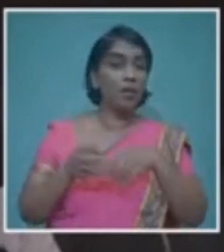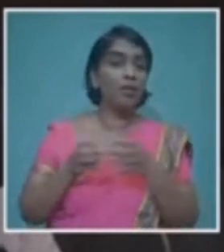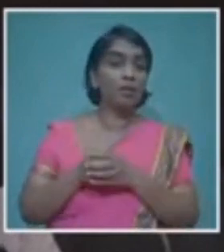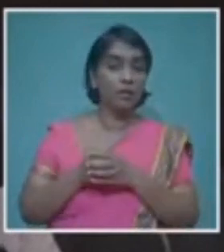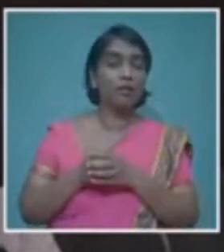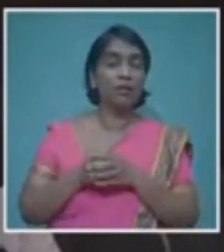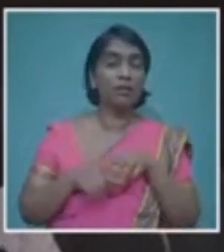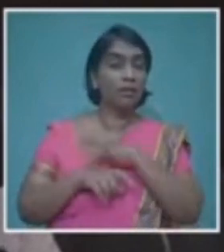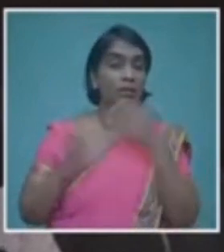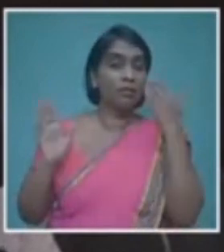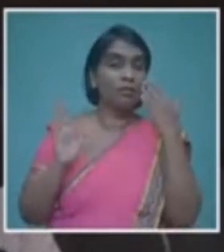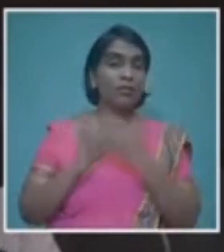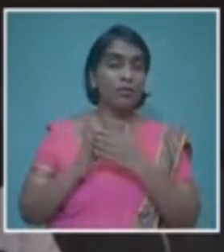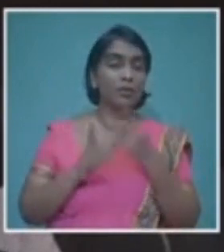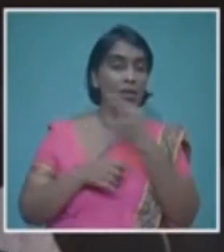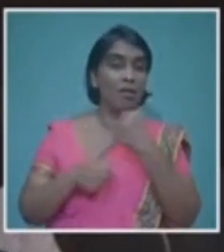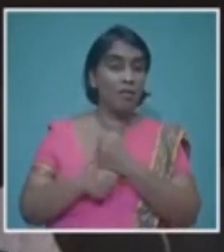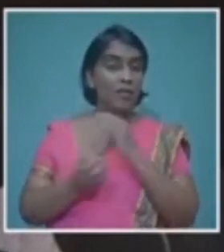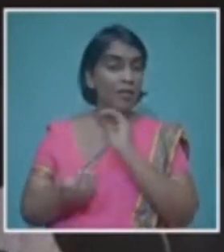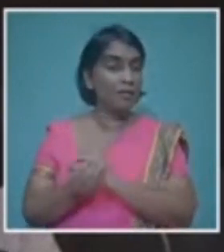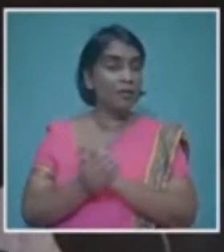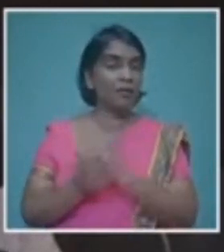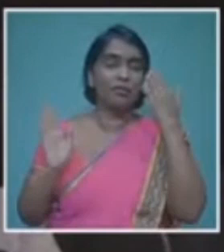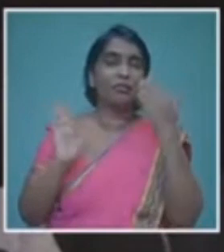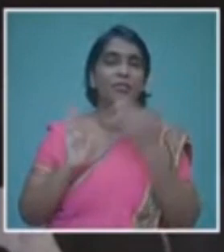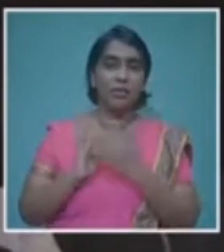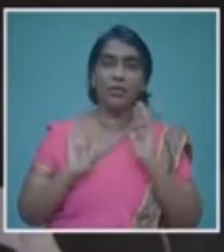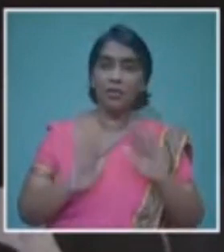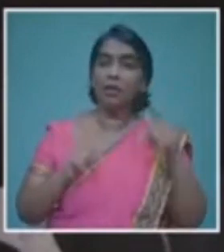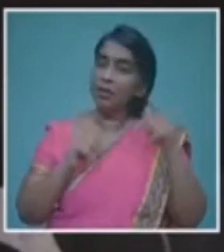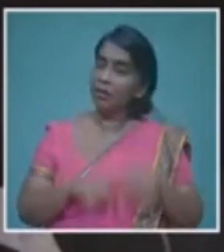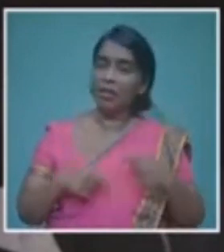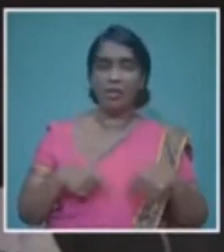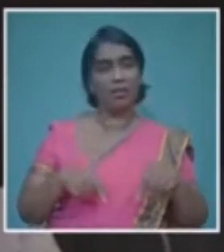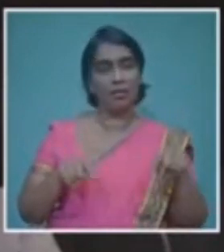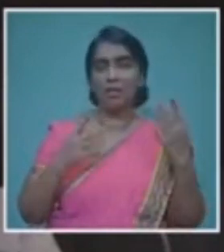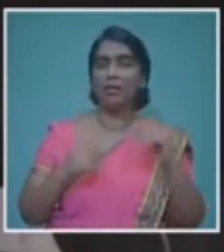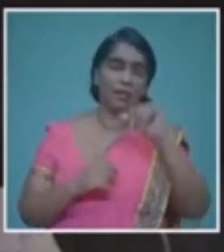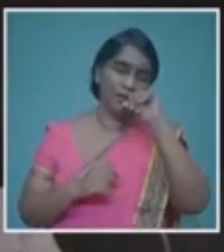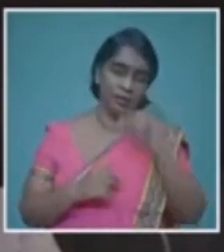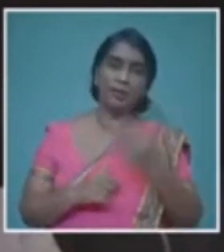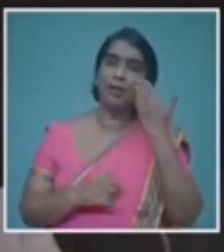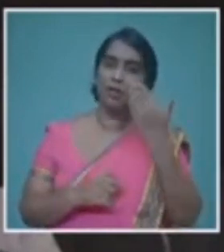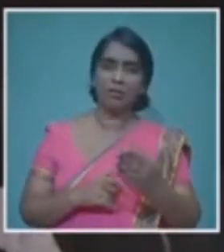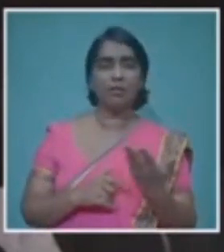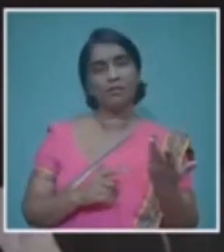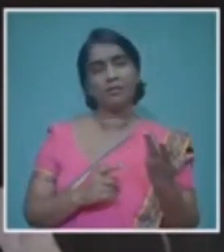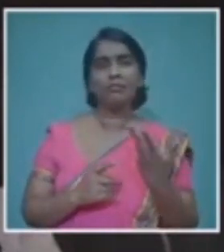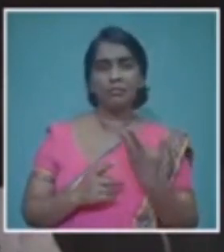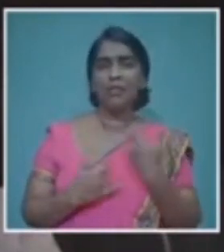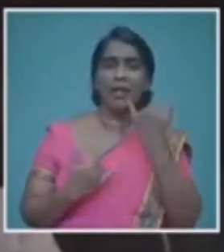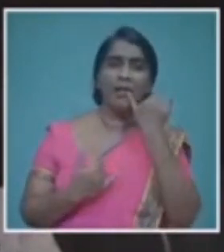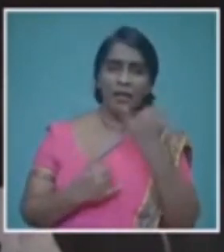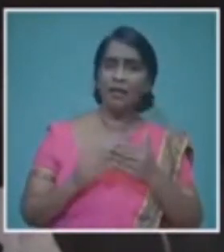पालक पांतिय वेनुवेन पालक पांतिय आरक्षा किरीम पिलिबंदव कियन एक दैन तर्कयक नै एक इतामात्म पहेदिली एक अतकिन अपिट हरिम